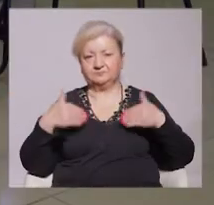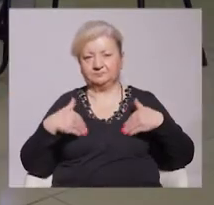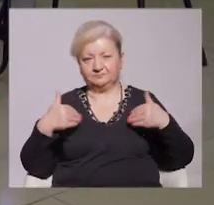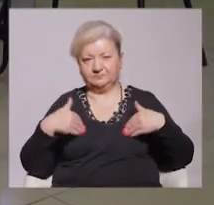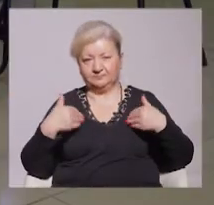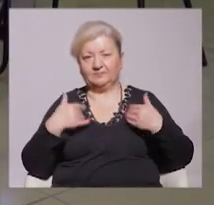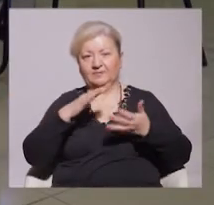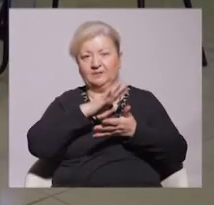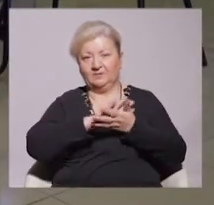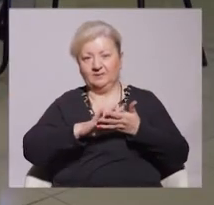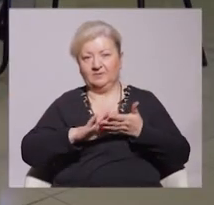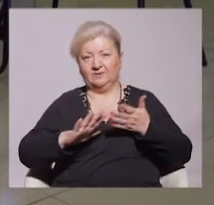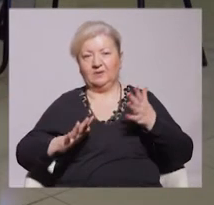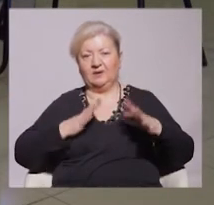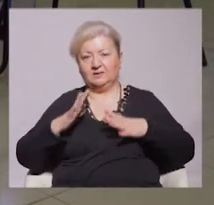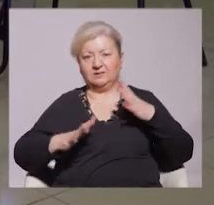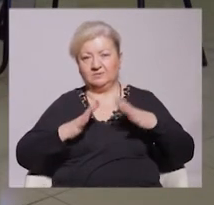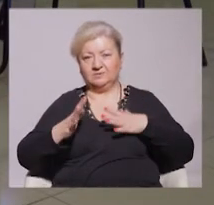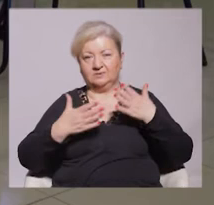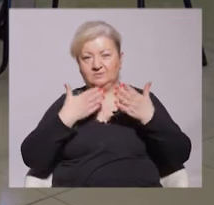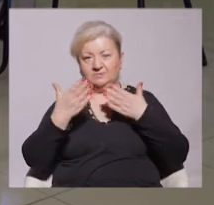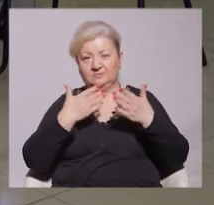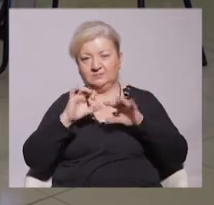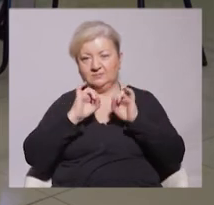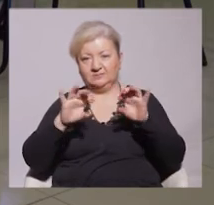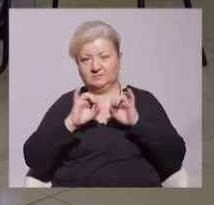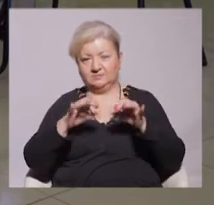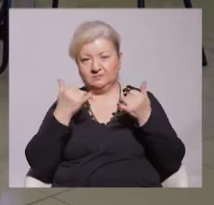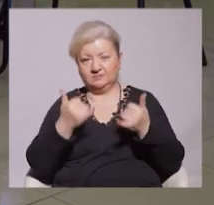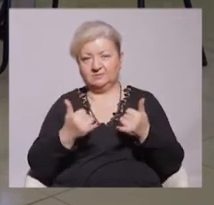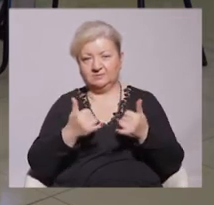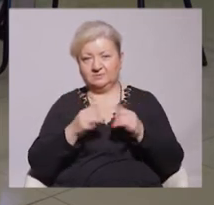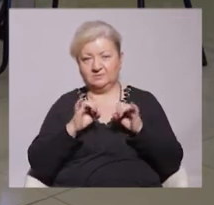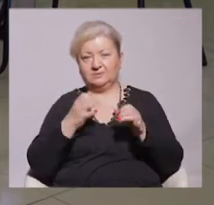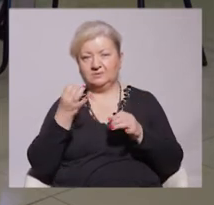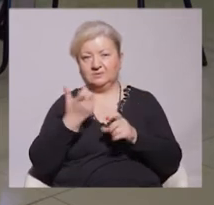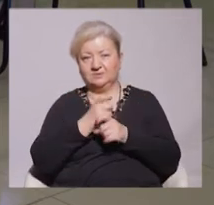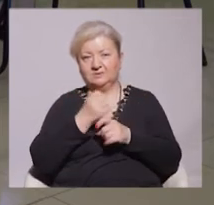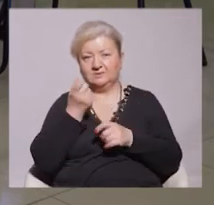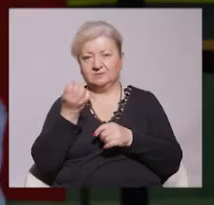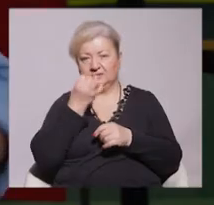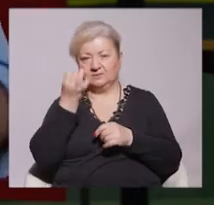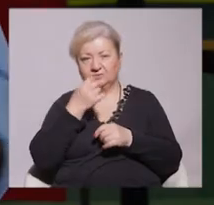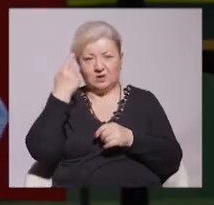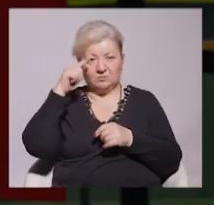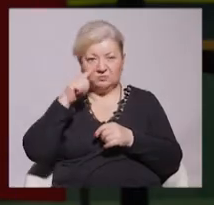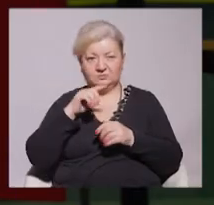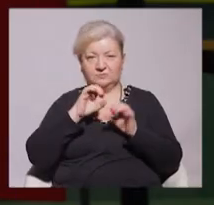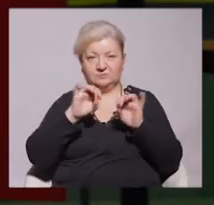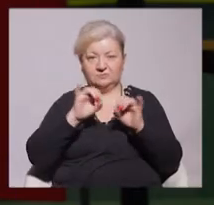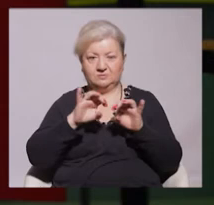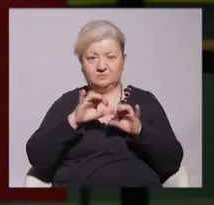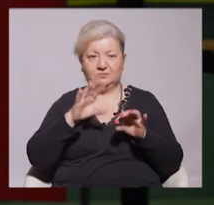მოგესალმებით, ვაგრძელებთ ენერგიაზე საუბარს და დღეს ამოხსნით რამოდენიმე საინტერესო ამოცანას.